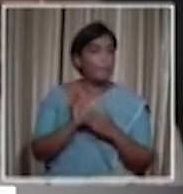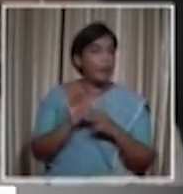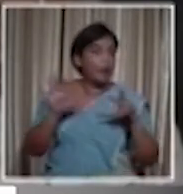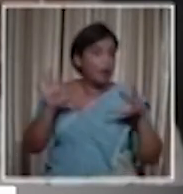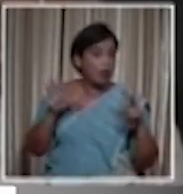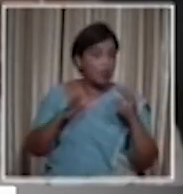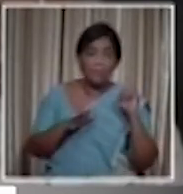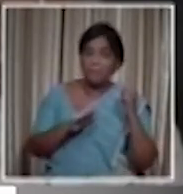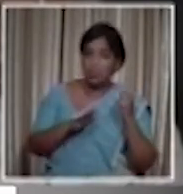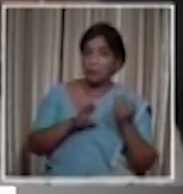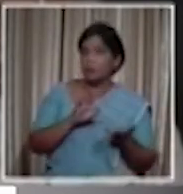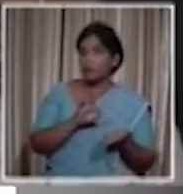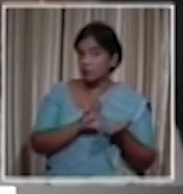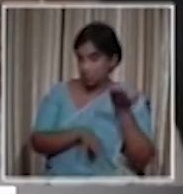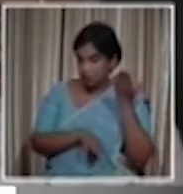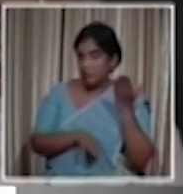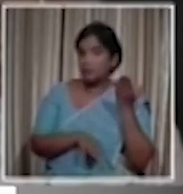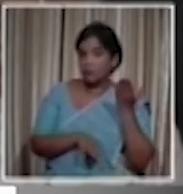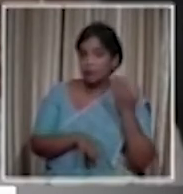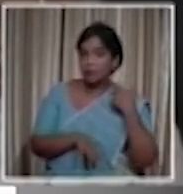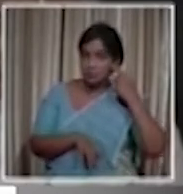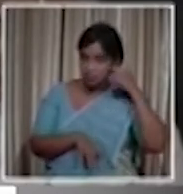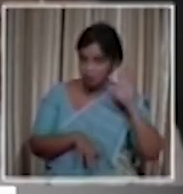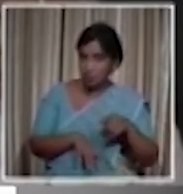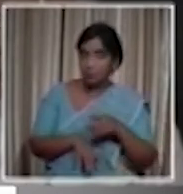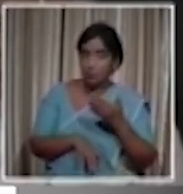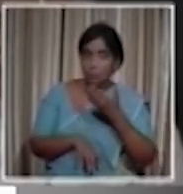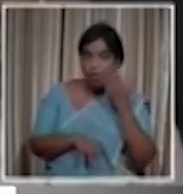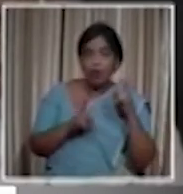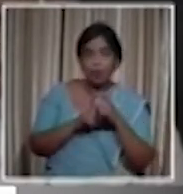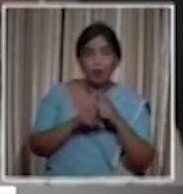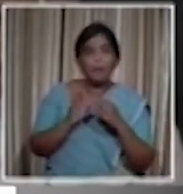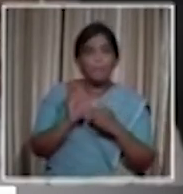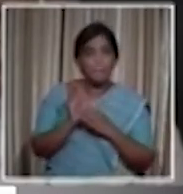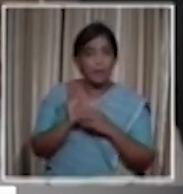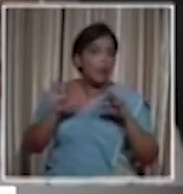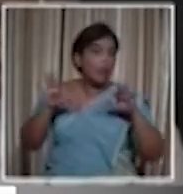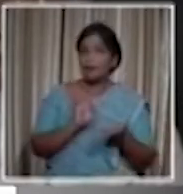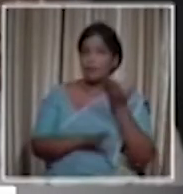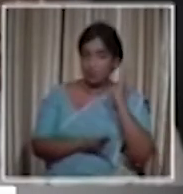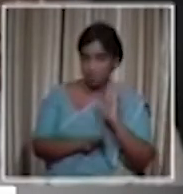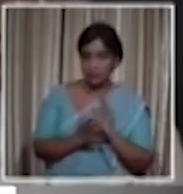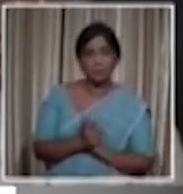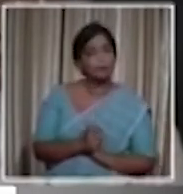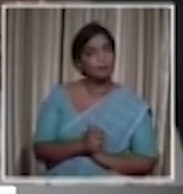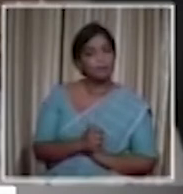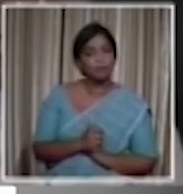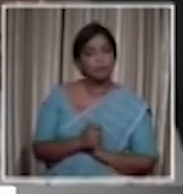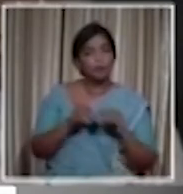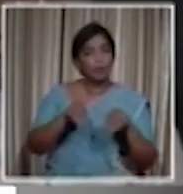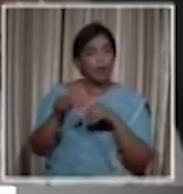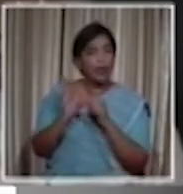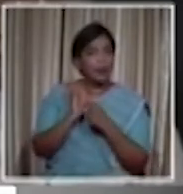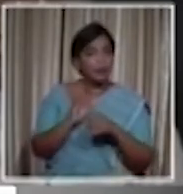මිලියන 850ක් දක්වා ඉහළ නැග්වීමට බලාපොරොත්තු වෙනවා පුළුවන් නම් ඒක ඩොලර් බිලියන් 900ක් හරි කරමු ගොවි ණය